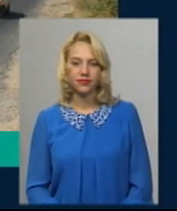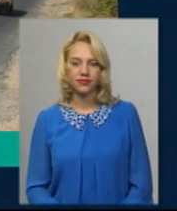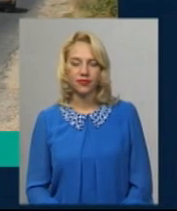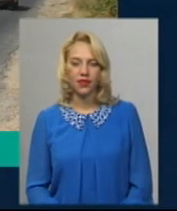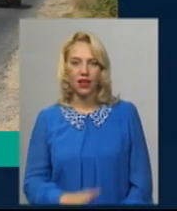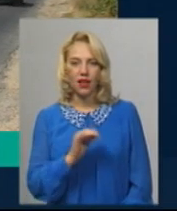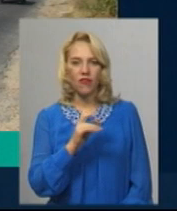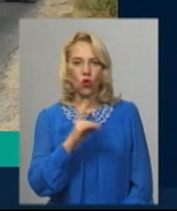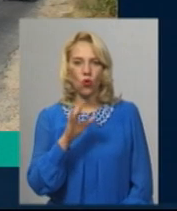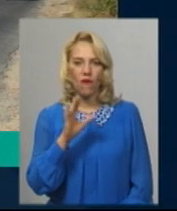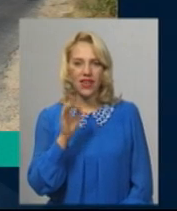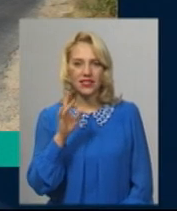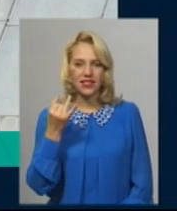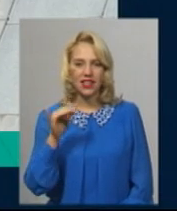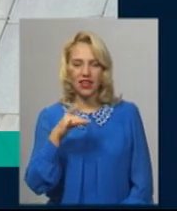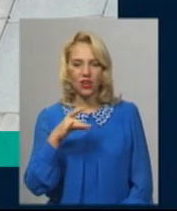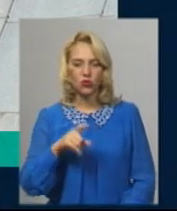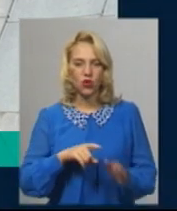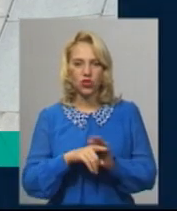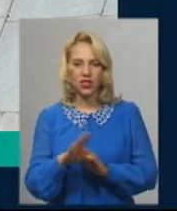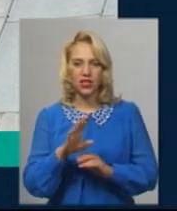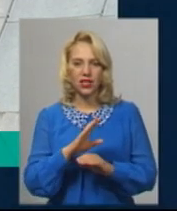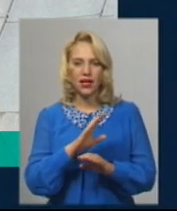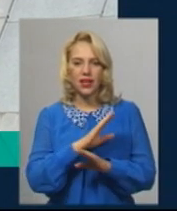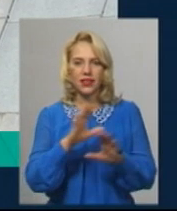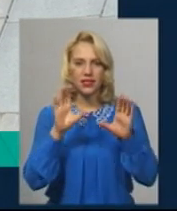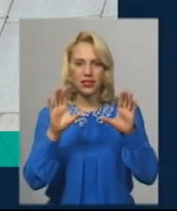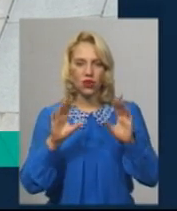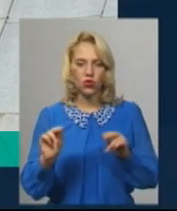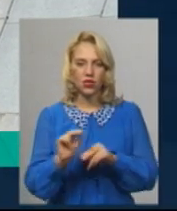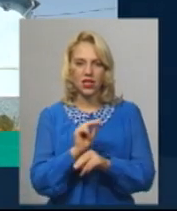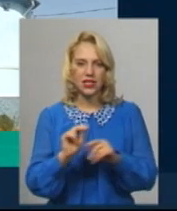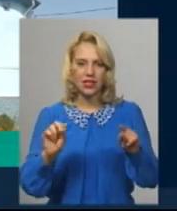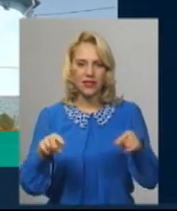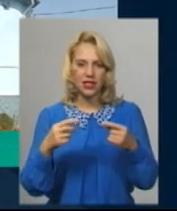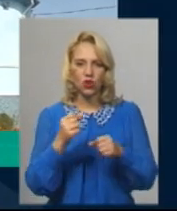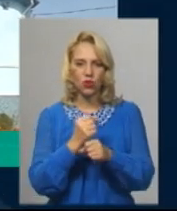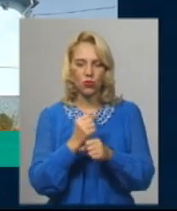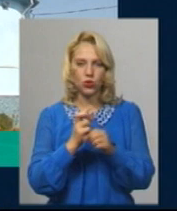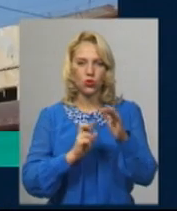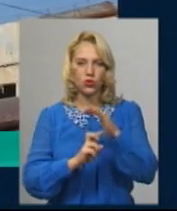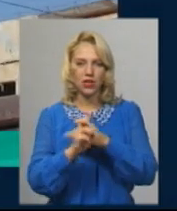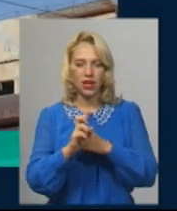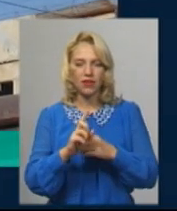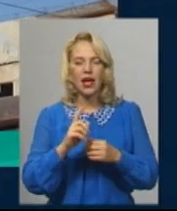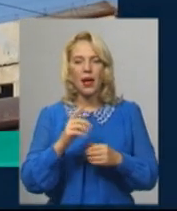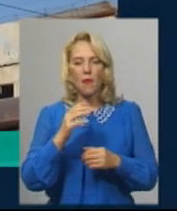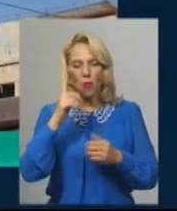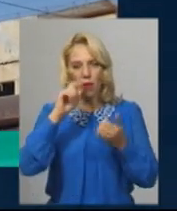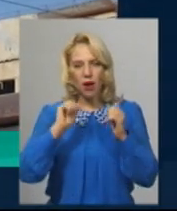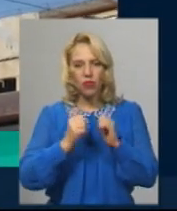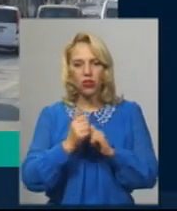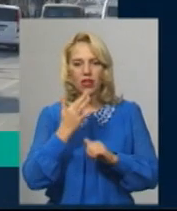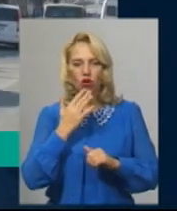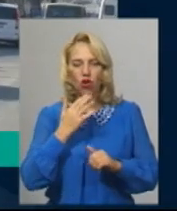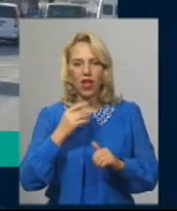У Віньковецькому районі розпочали несанкціоновані ремонтно-реставраційні роботи у церкві, яка є пам'яткою національного значення. Понад 3 години сьогодні